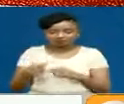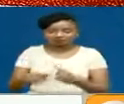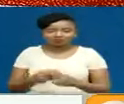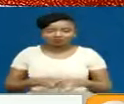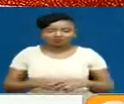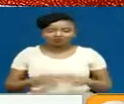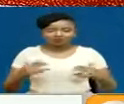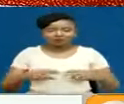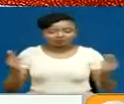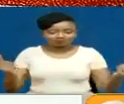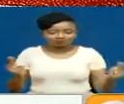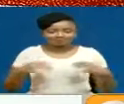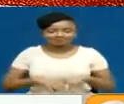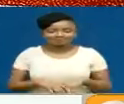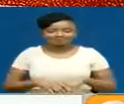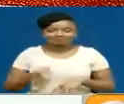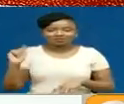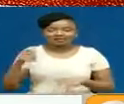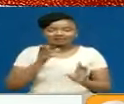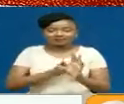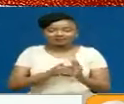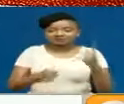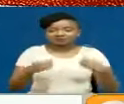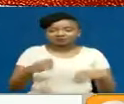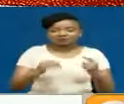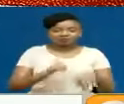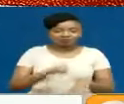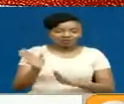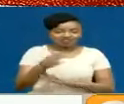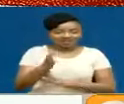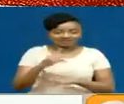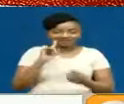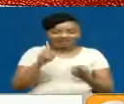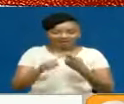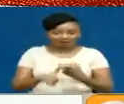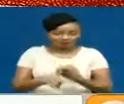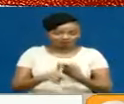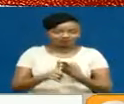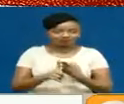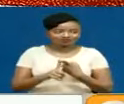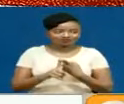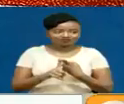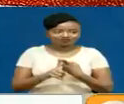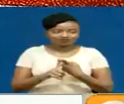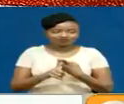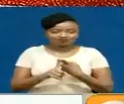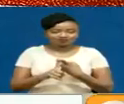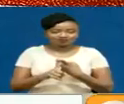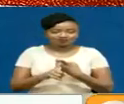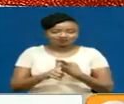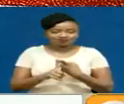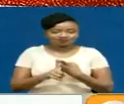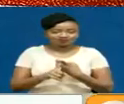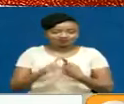leo alasiri. Wakenya wataanza mashindano siku ya Alhamisi hadi Jumatatu wiki ijayo. Kkinyi ana